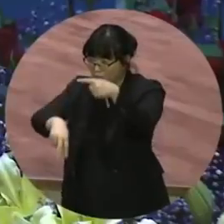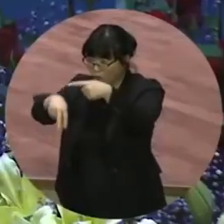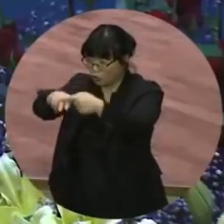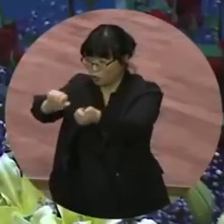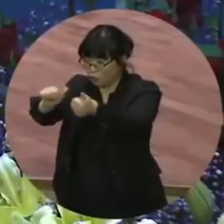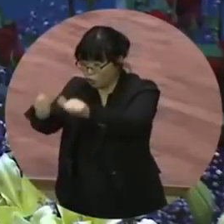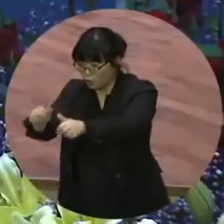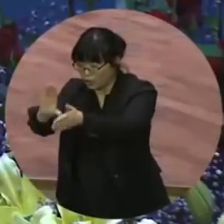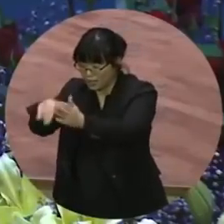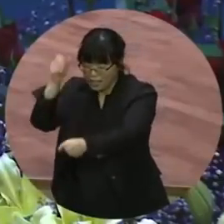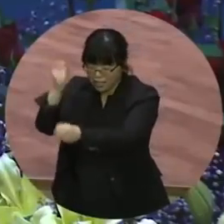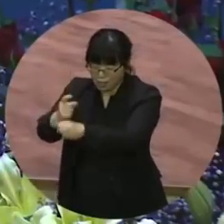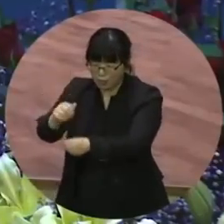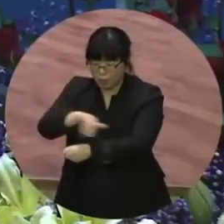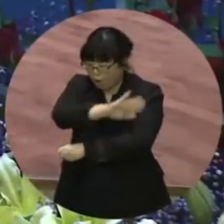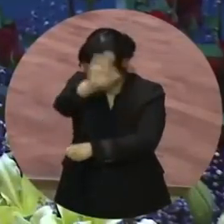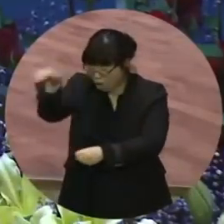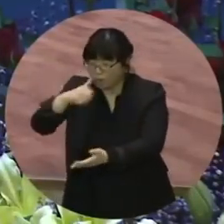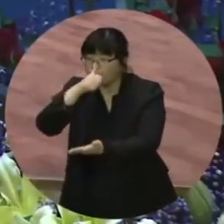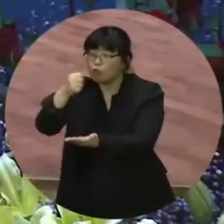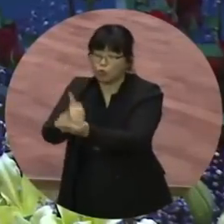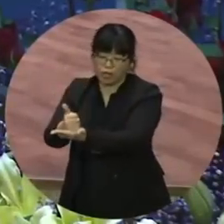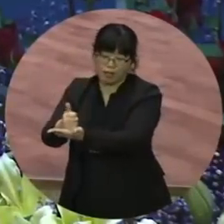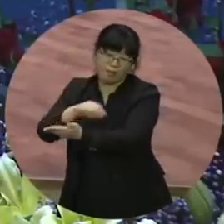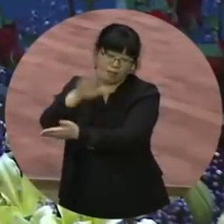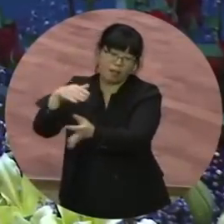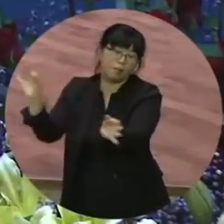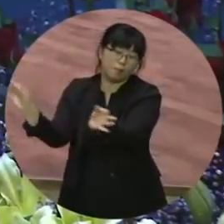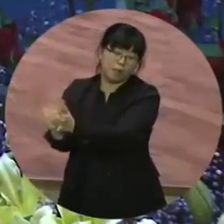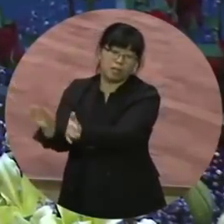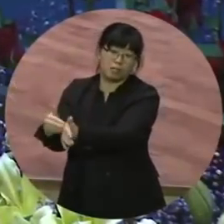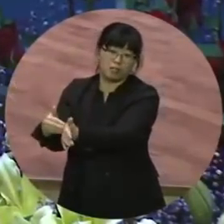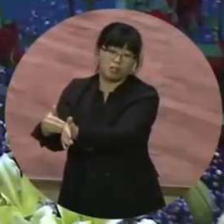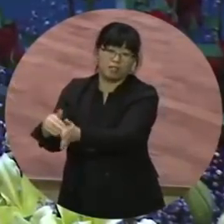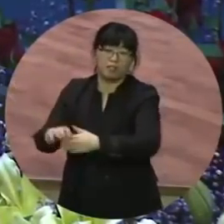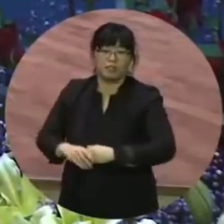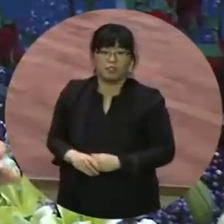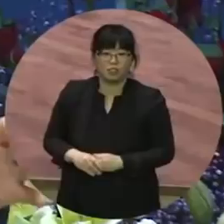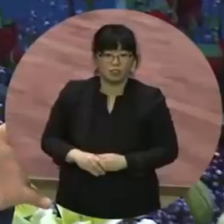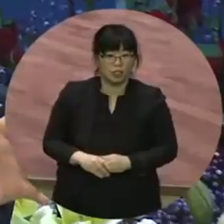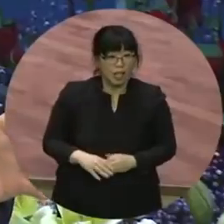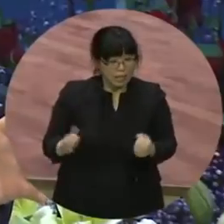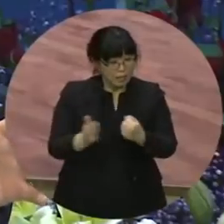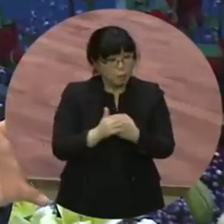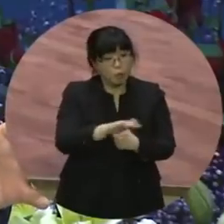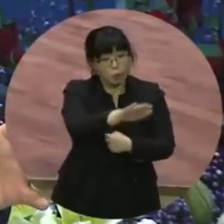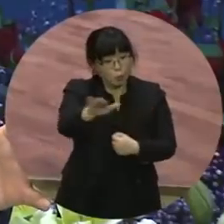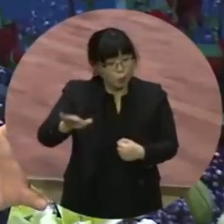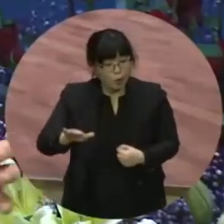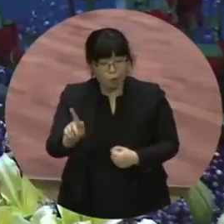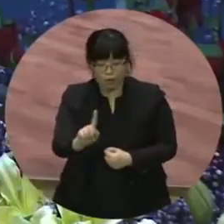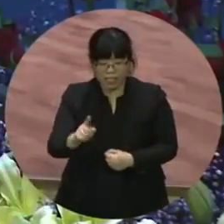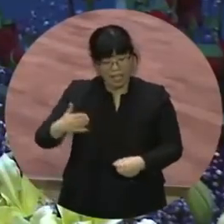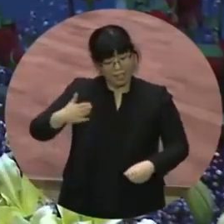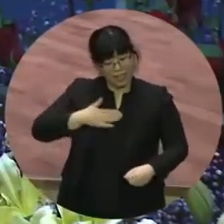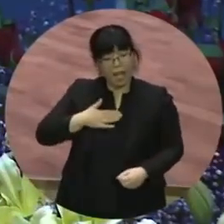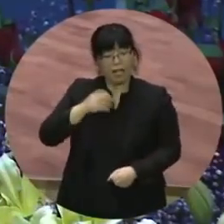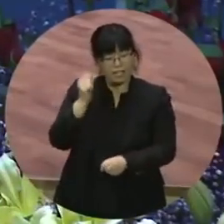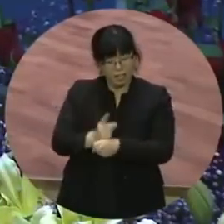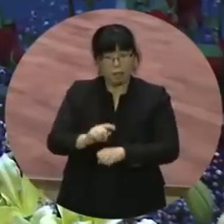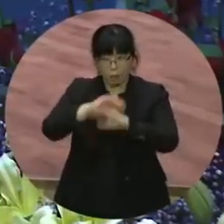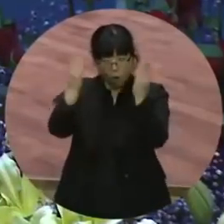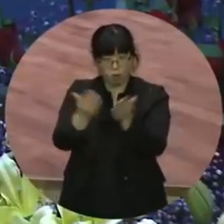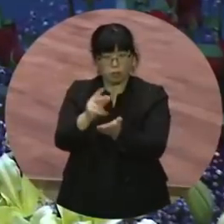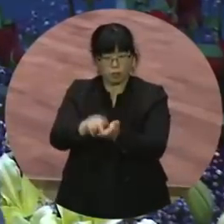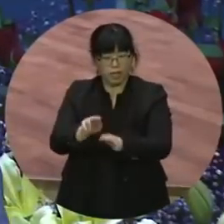곳이. 여러분은 하나님의 자녀 의인이에요. 이제는 우리가 모든 문제 해결되었습니다. 신앙생활을 이처럼